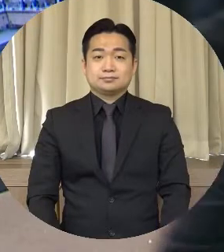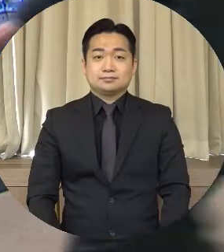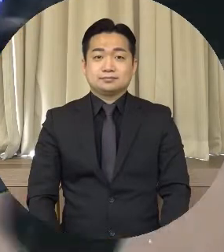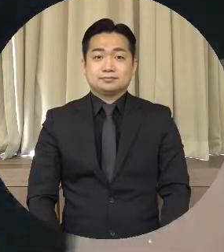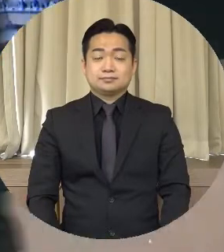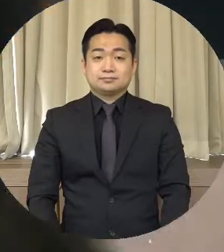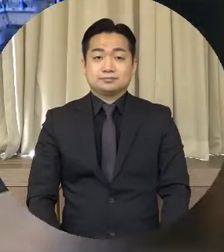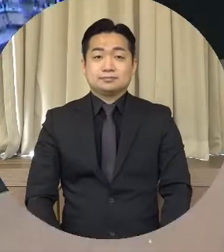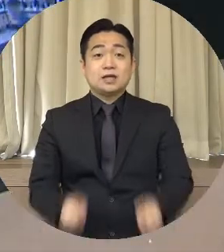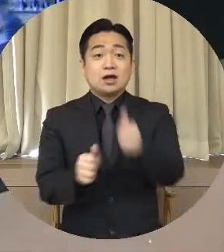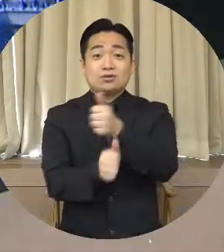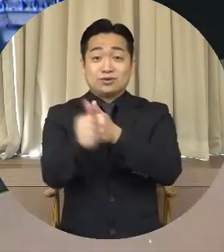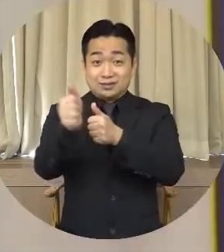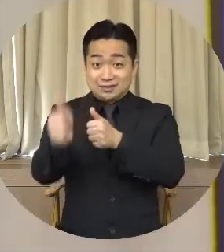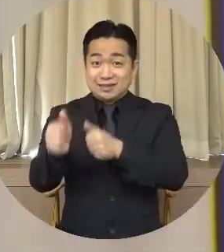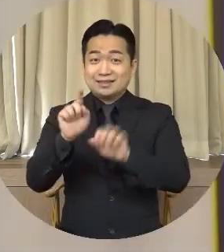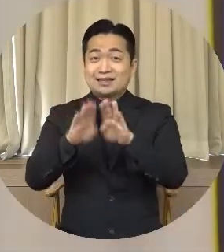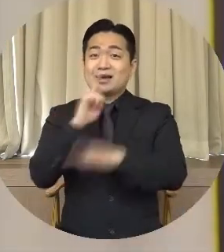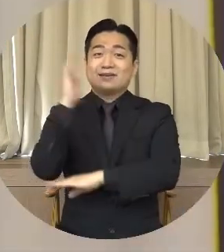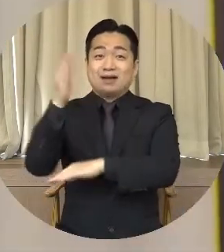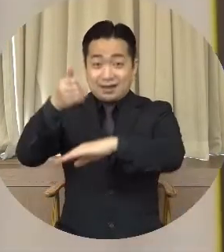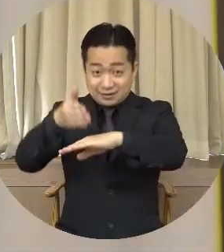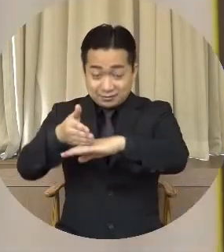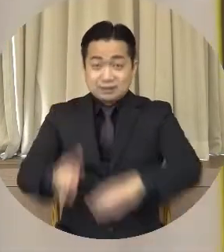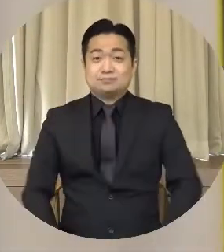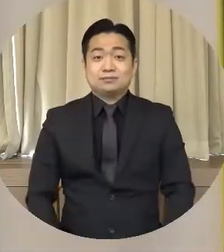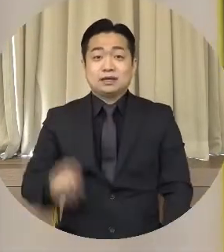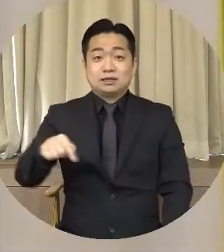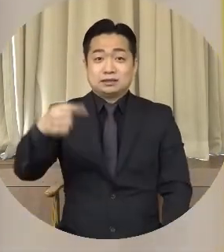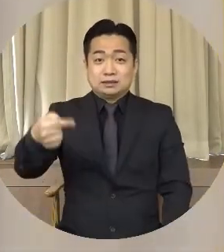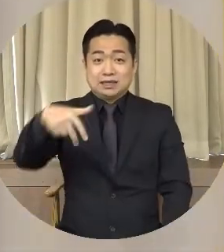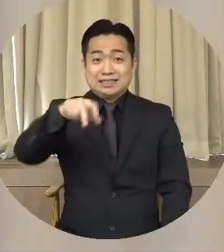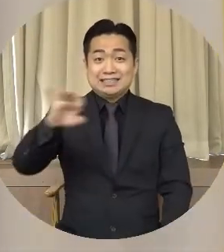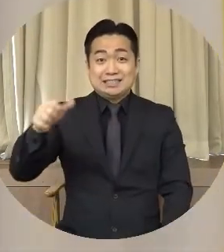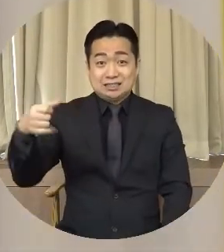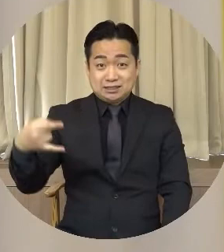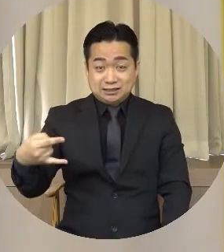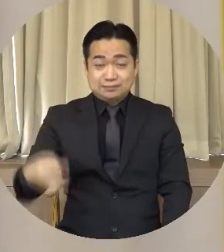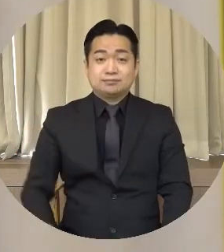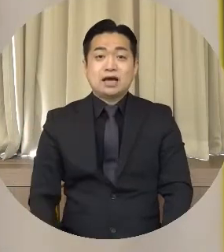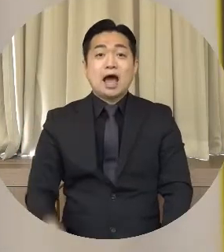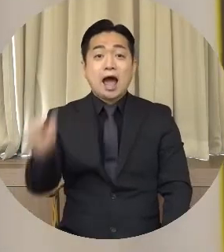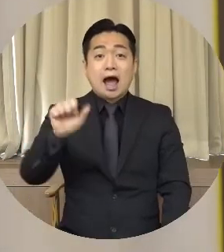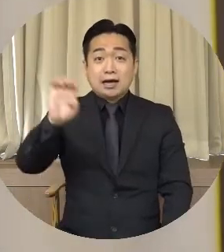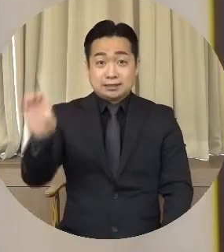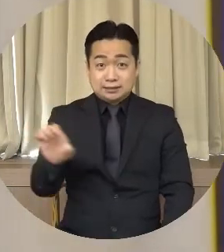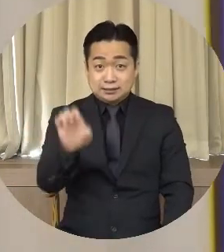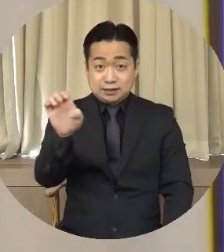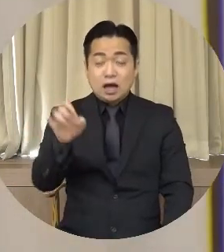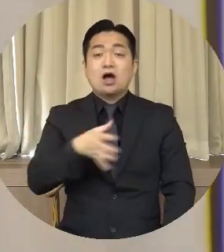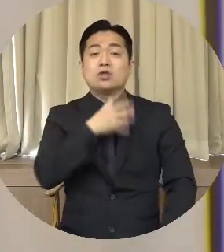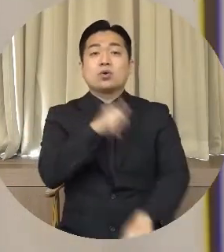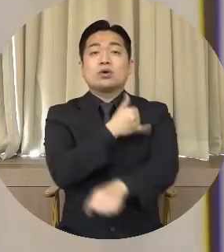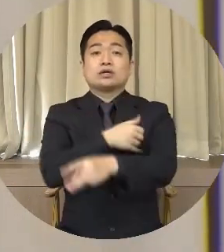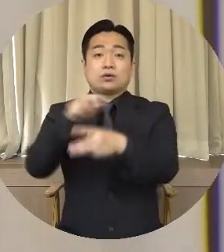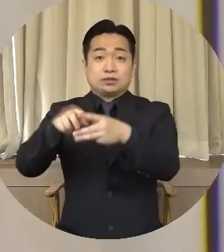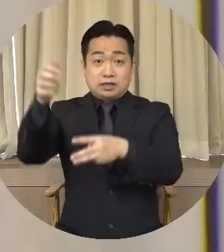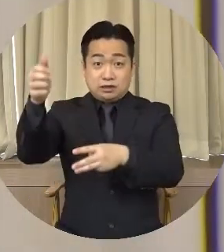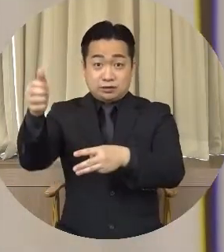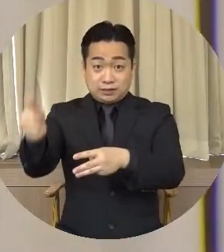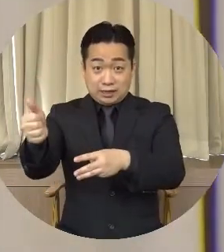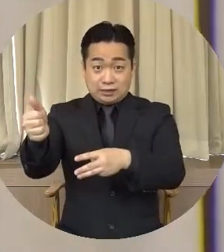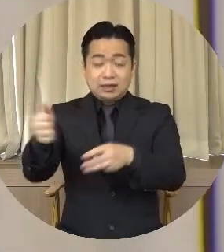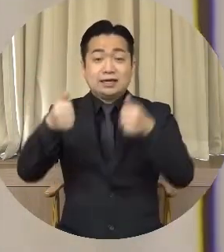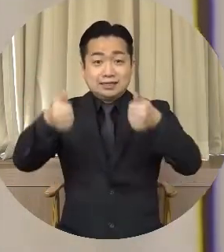네, 위원장님 감사드립니다. 다음은 지은희 아셈 노인인권정책센터 원장님께서 인사 말씀을